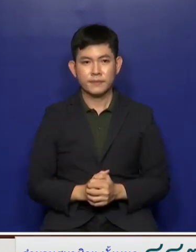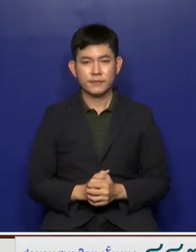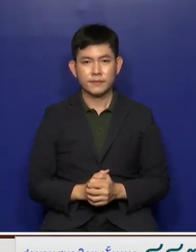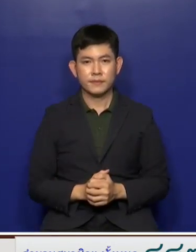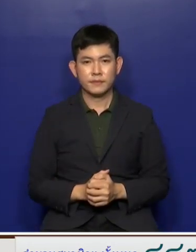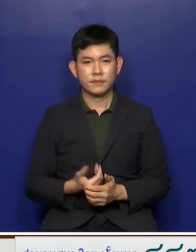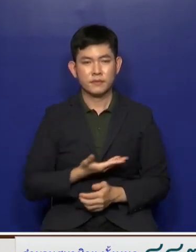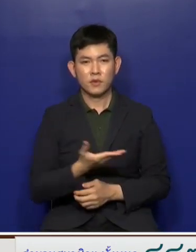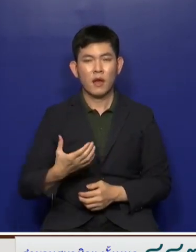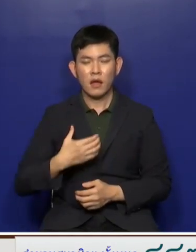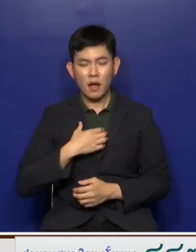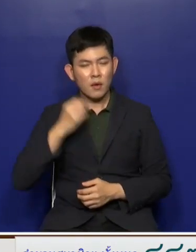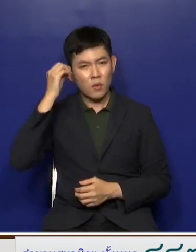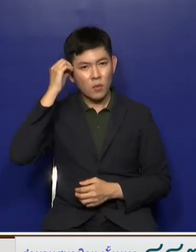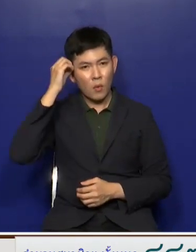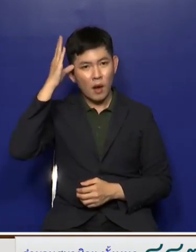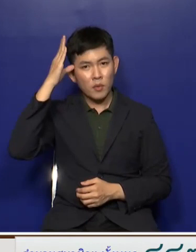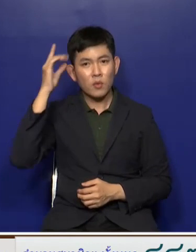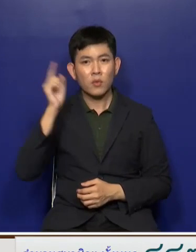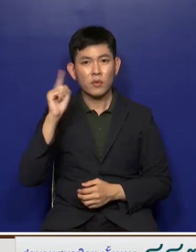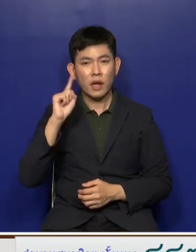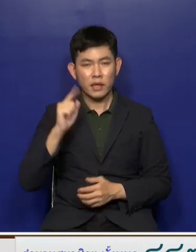ต์เราต้องการองค์ความรู้ทางด้านแม่เหล็กไฟฟ้า